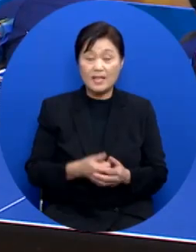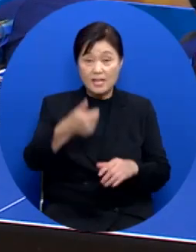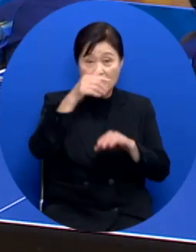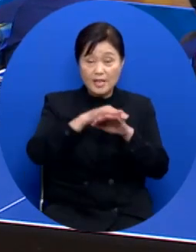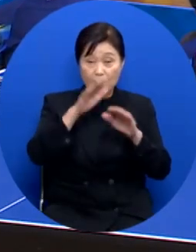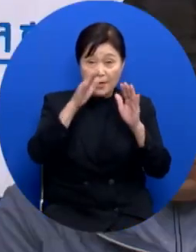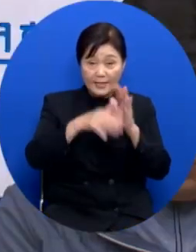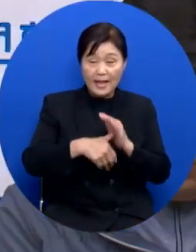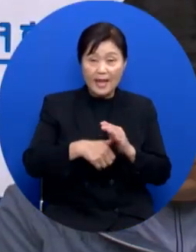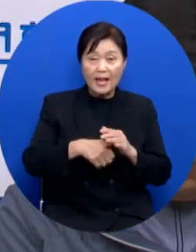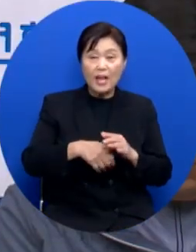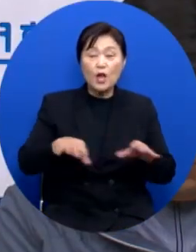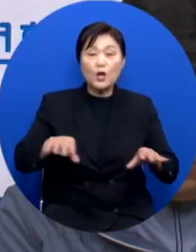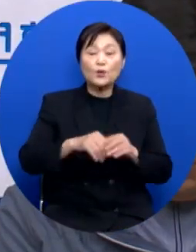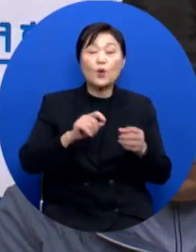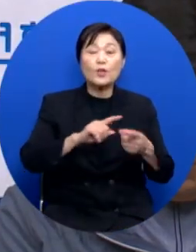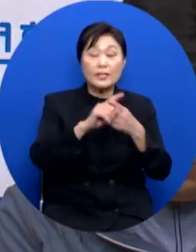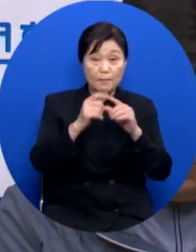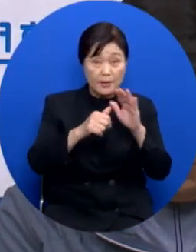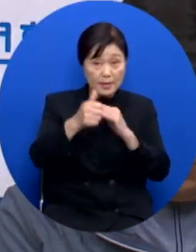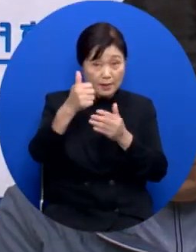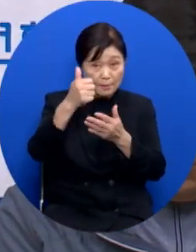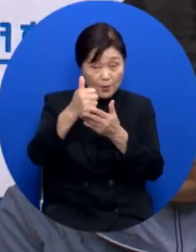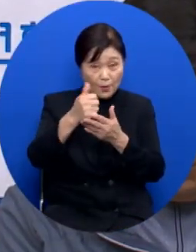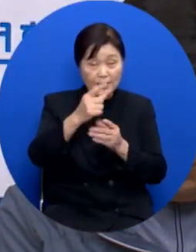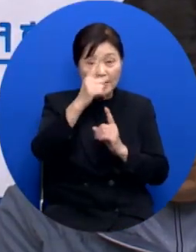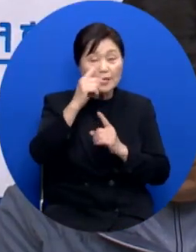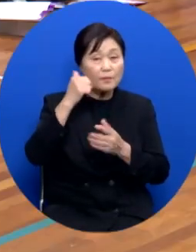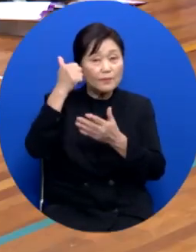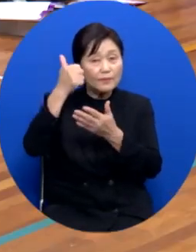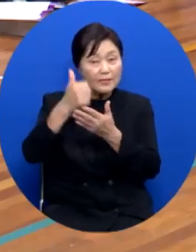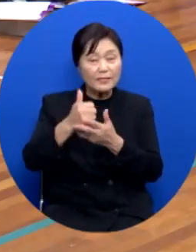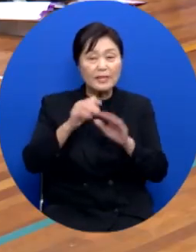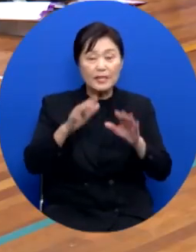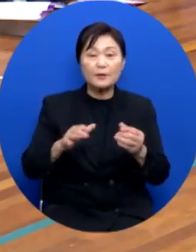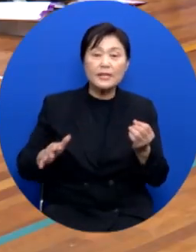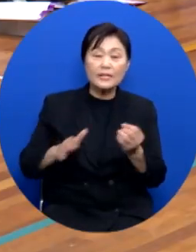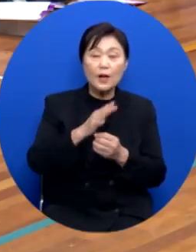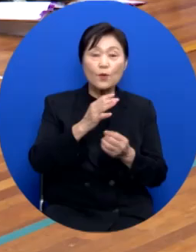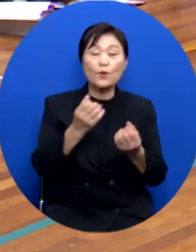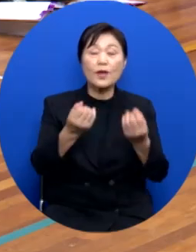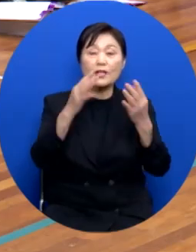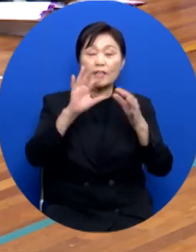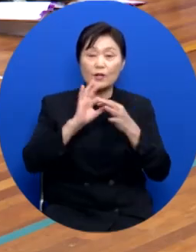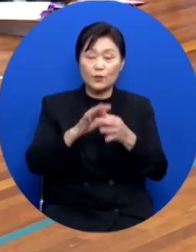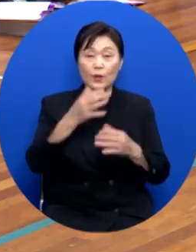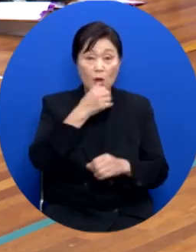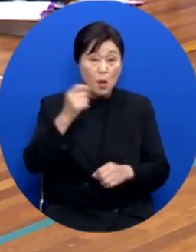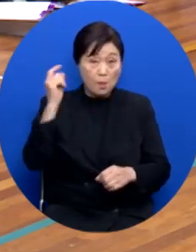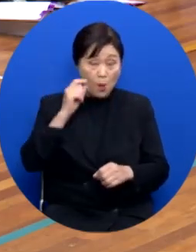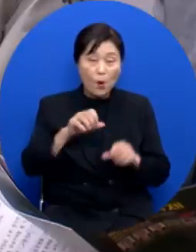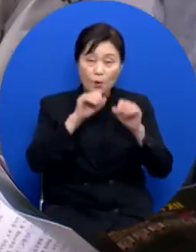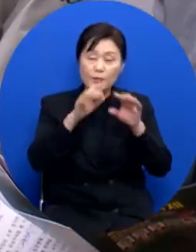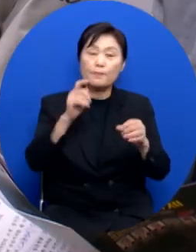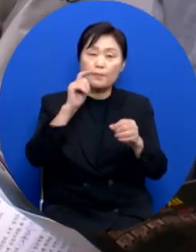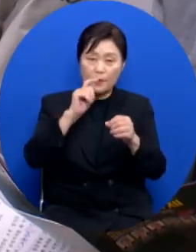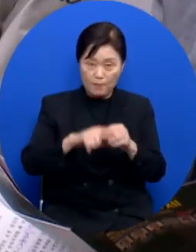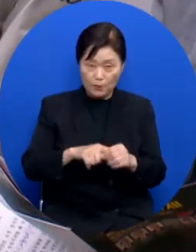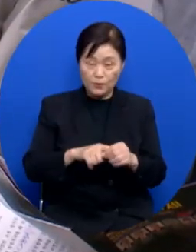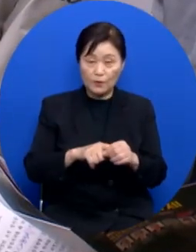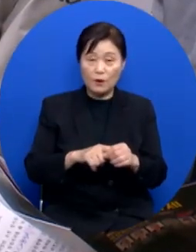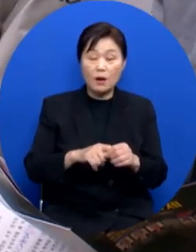예배에서 경남기독교총연합회 대표회장 이창규 목사는 이번 탁구대회는 복음전파의 목적으로 마련이